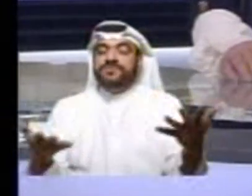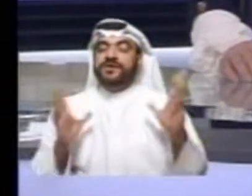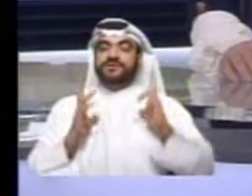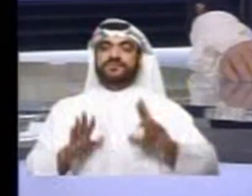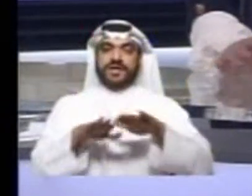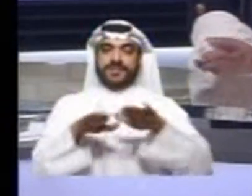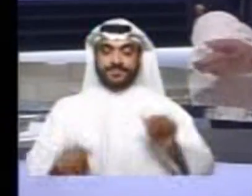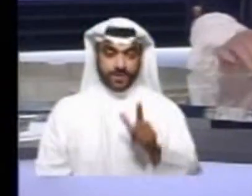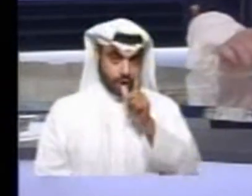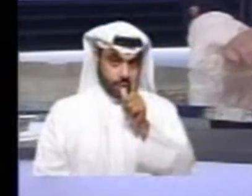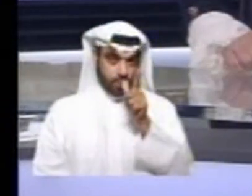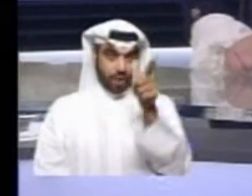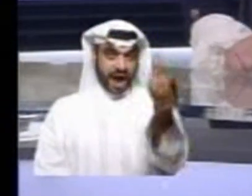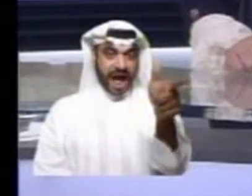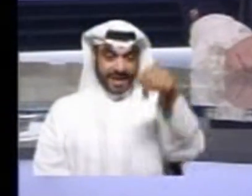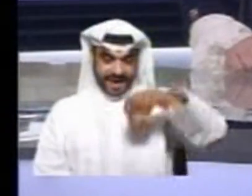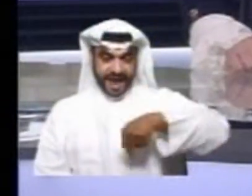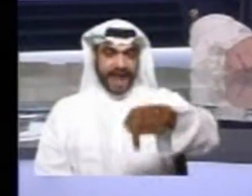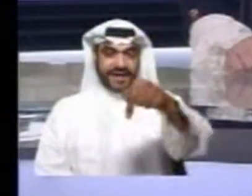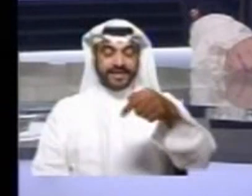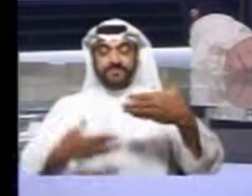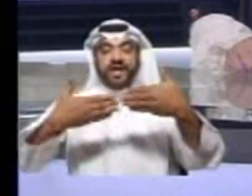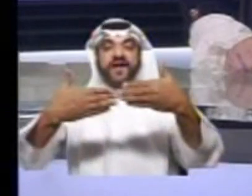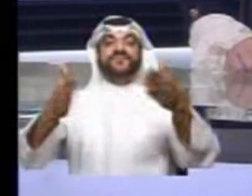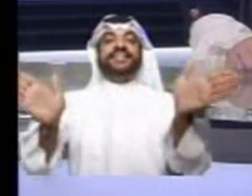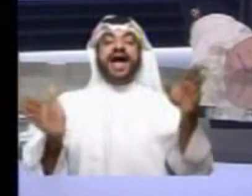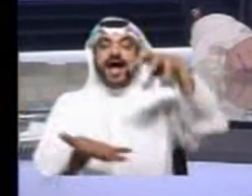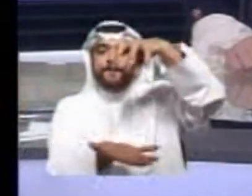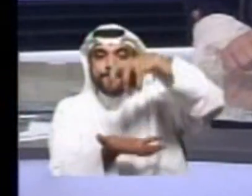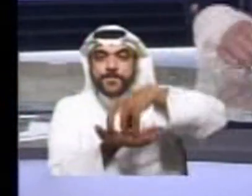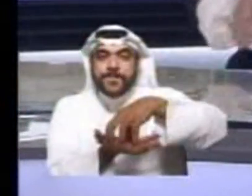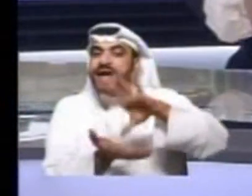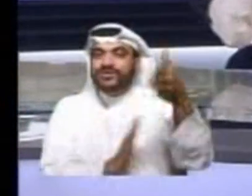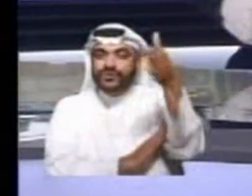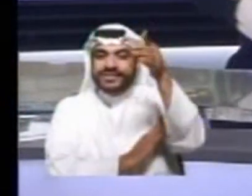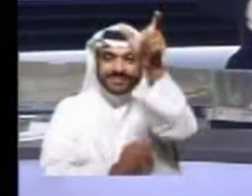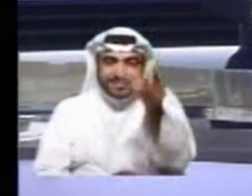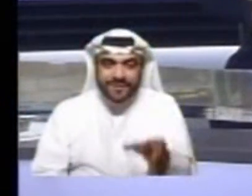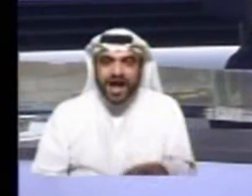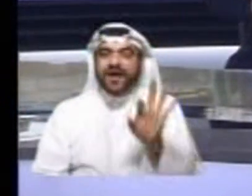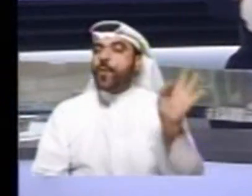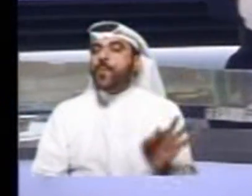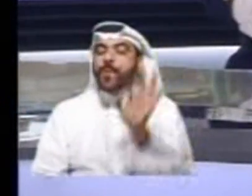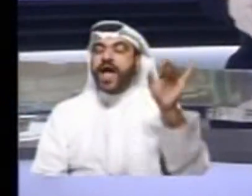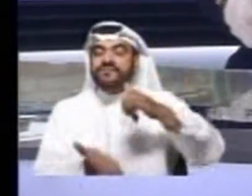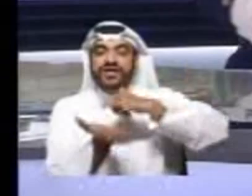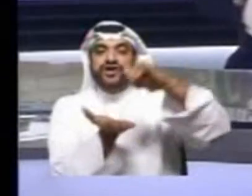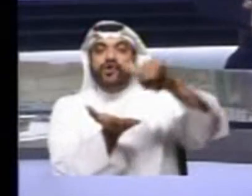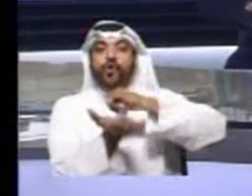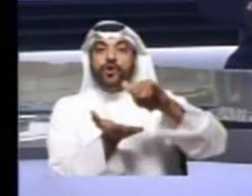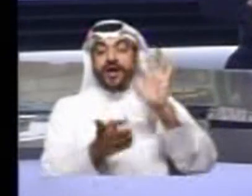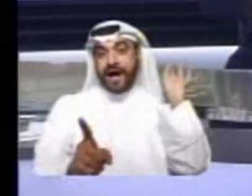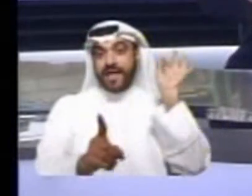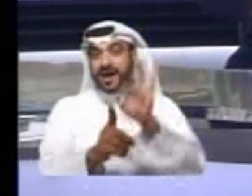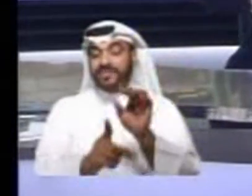وقال الهزيم على هامش حفل افتتاح القنصلية العامة لدولة الكويت في نيويورك، قال إن هذا الحدث يعتبر أحد الإضافات